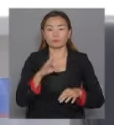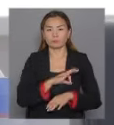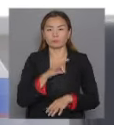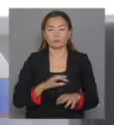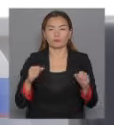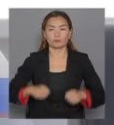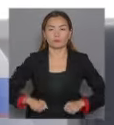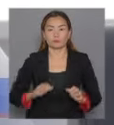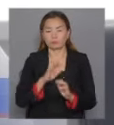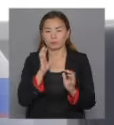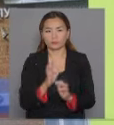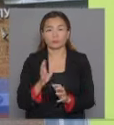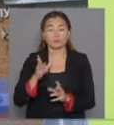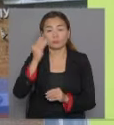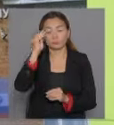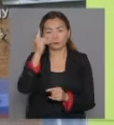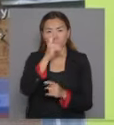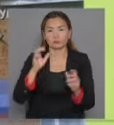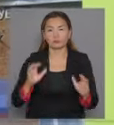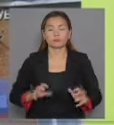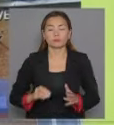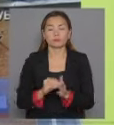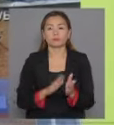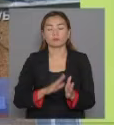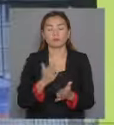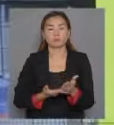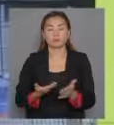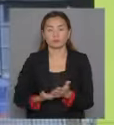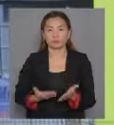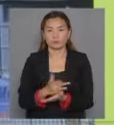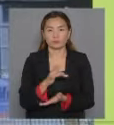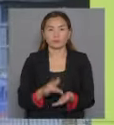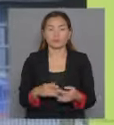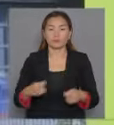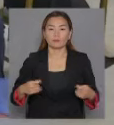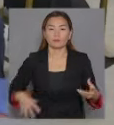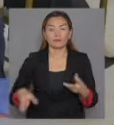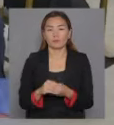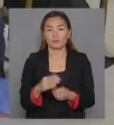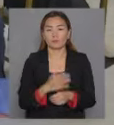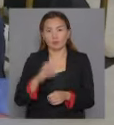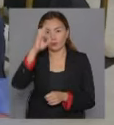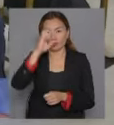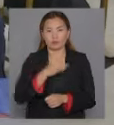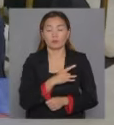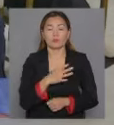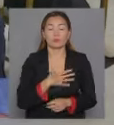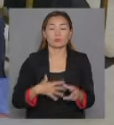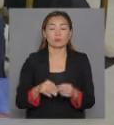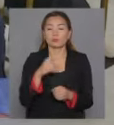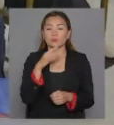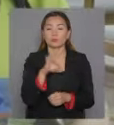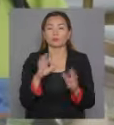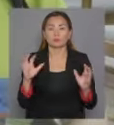тұтынушылардың құқығын қорғауда ескертпелер беріп, заңнама талаптарын түсіндірді. Қаладағы сауда үйлері мен мемлекеттік мекемелердегі тіл